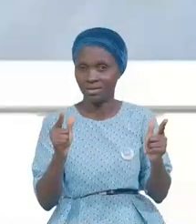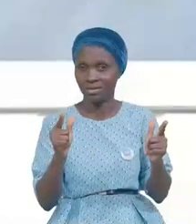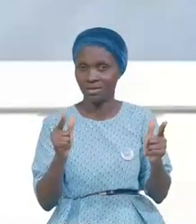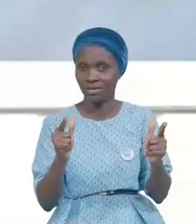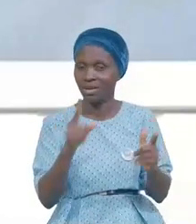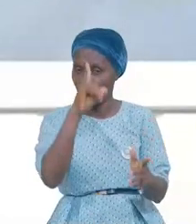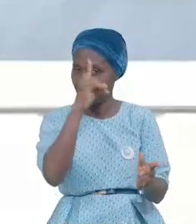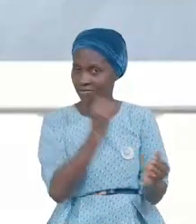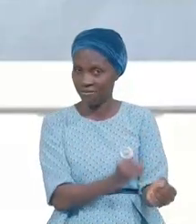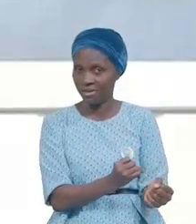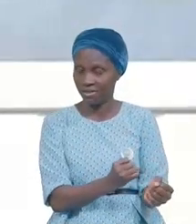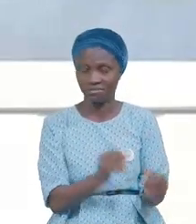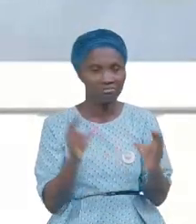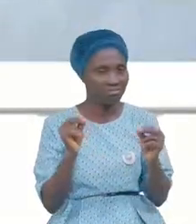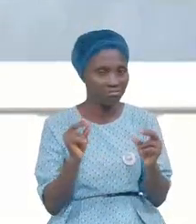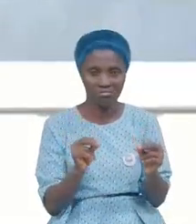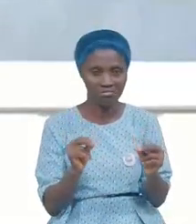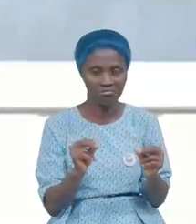foi.